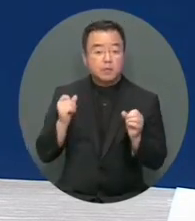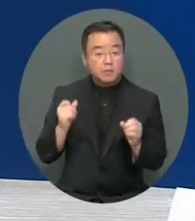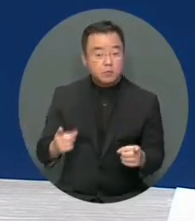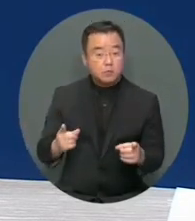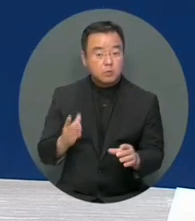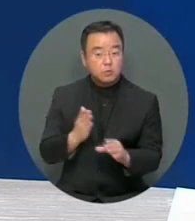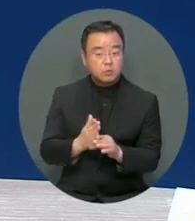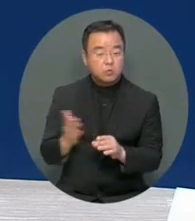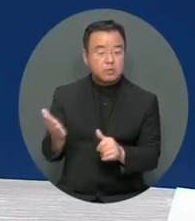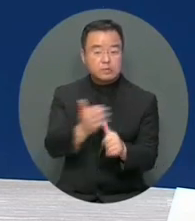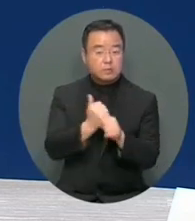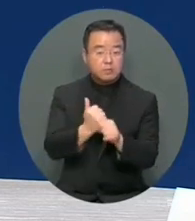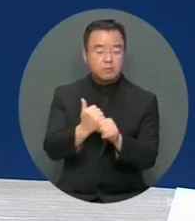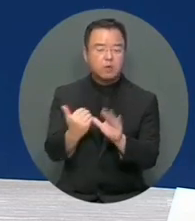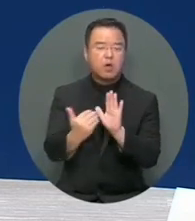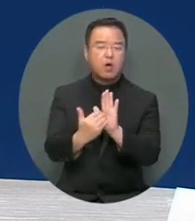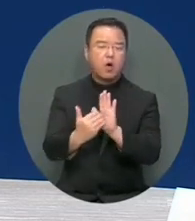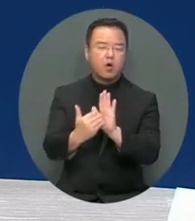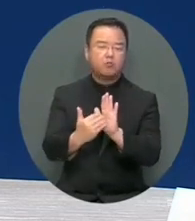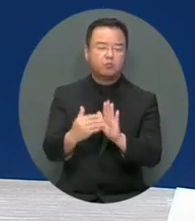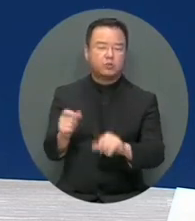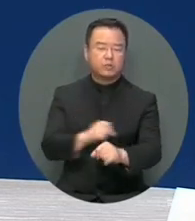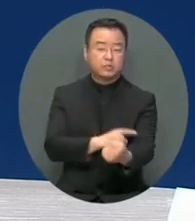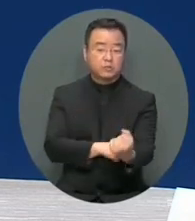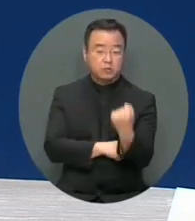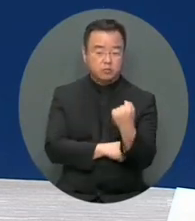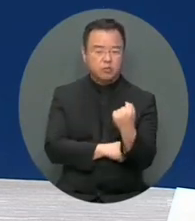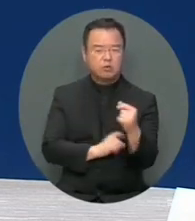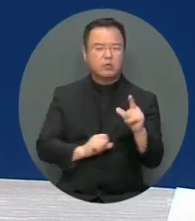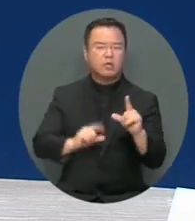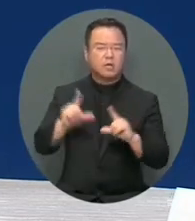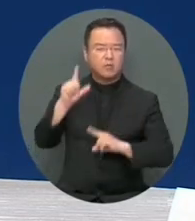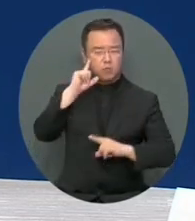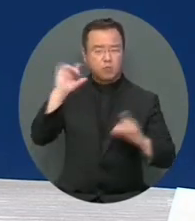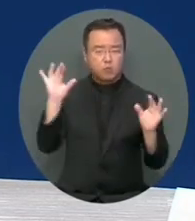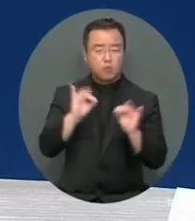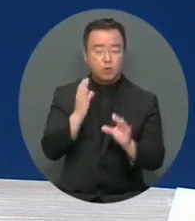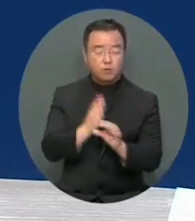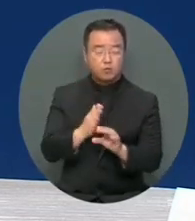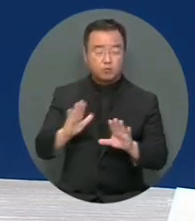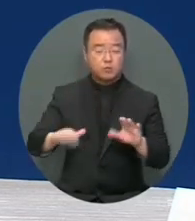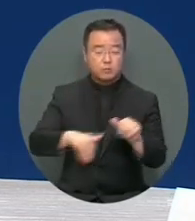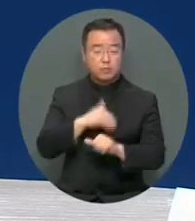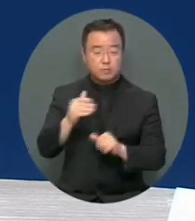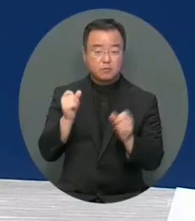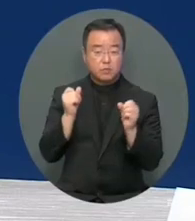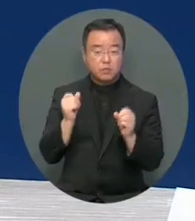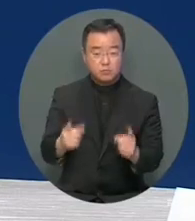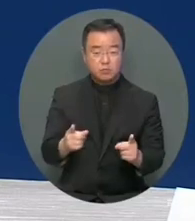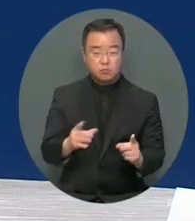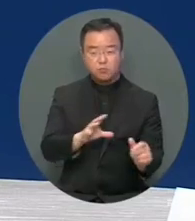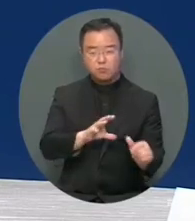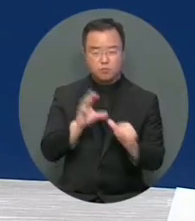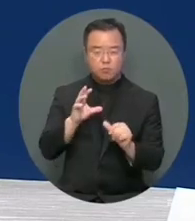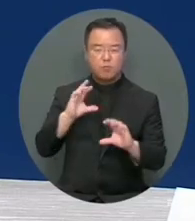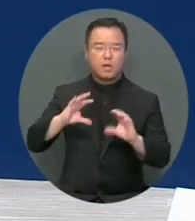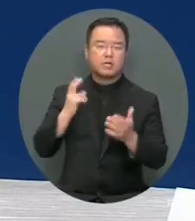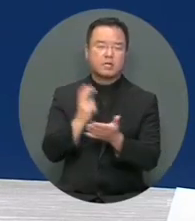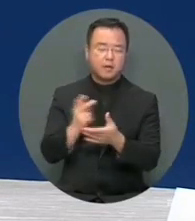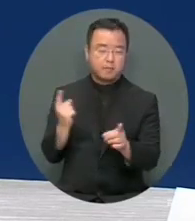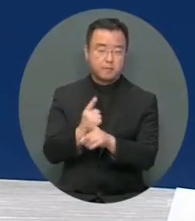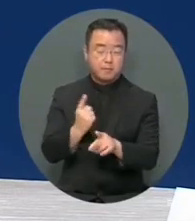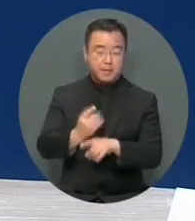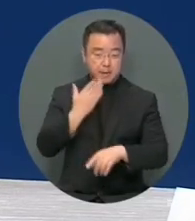불체포 특권은 대부분의 국민들도 공감하시기 때문에 이 기회에 개헌을 촉진하는 하나의 계기로 삼을 수 있지